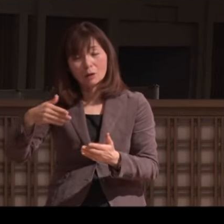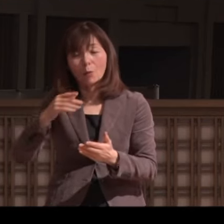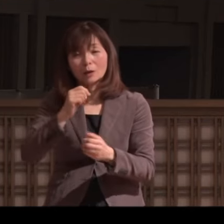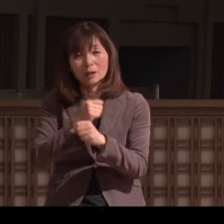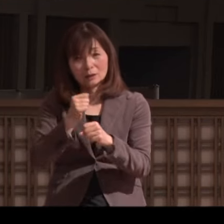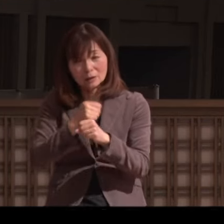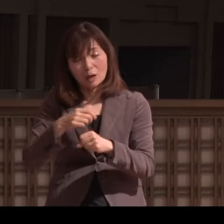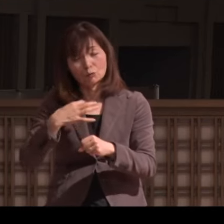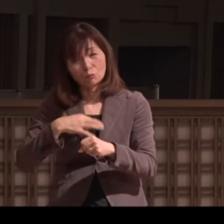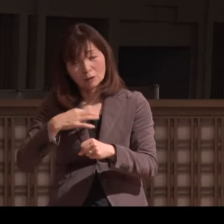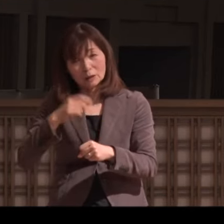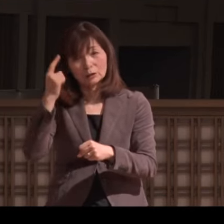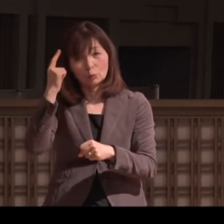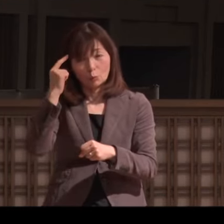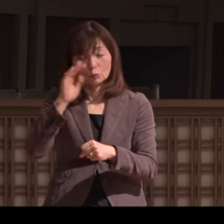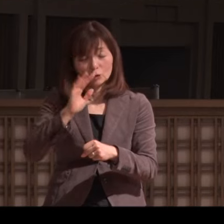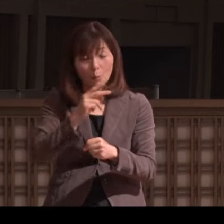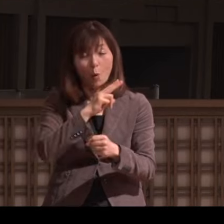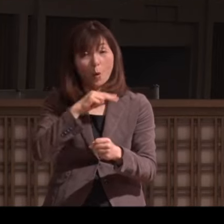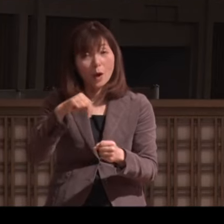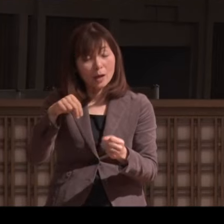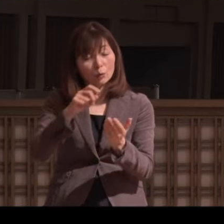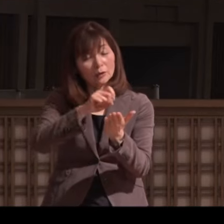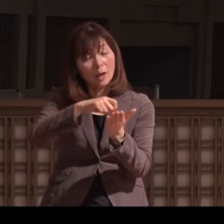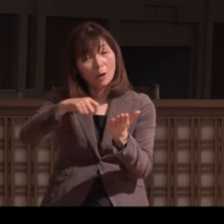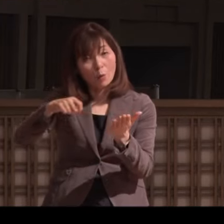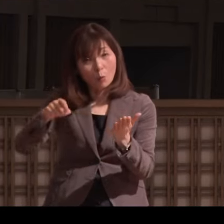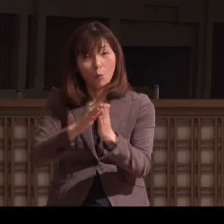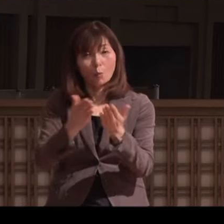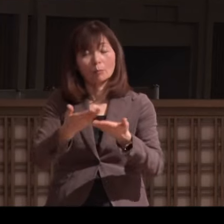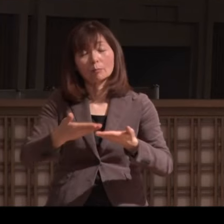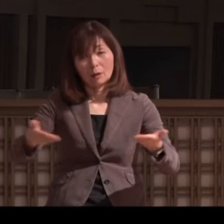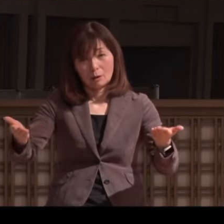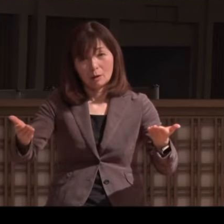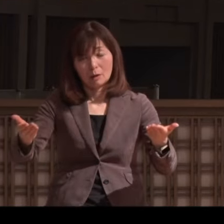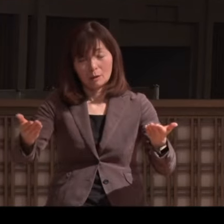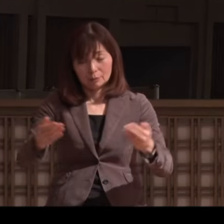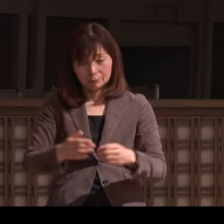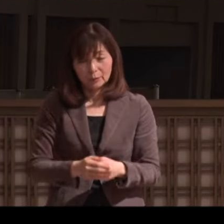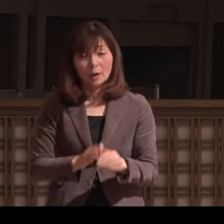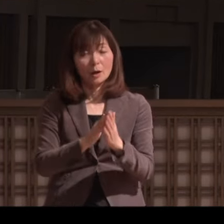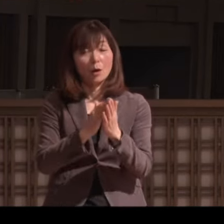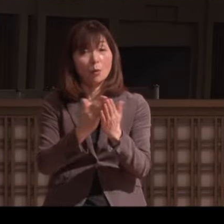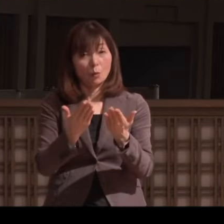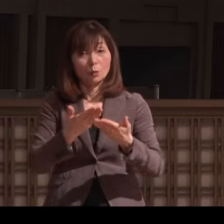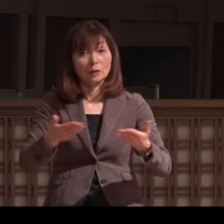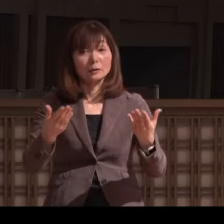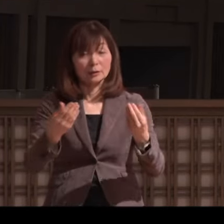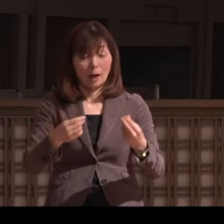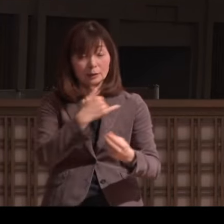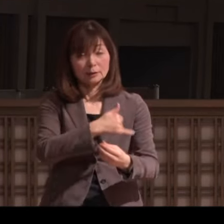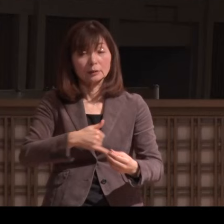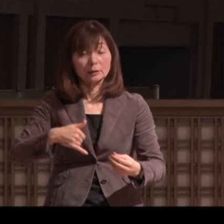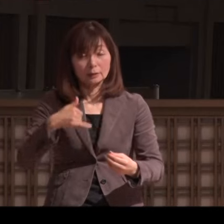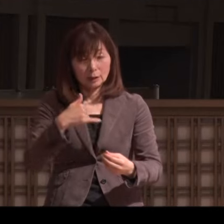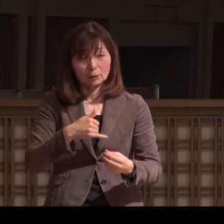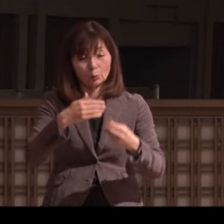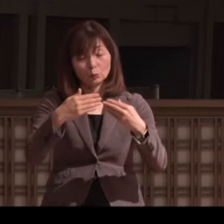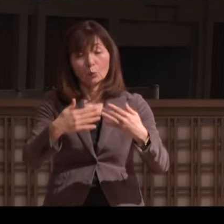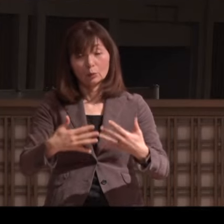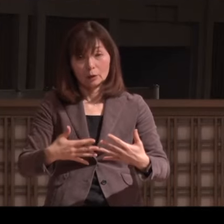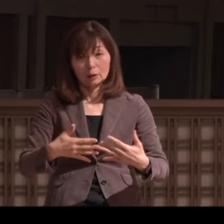出しましたねえこれが英語で言うとヒューマンコンディションという名前の本でした人間の条件と訳されてますけれど